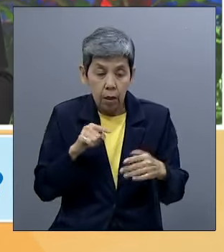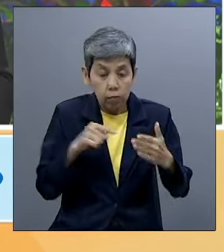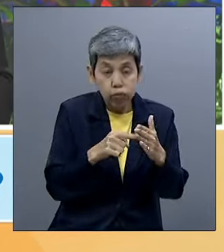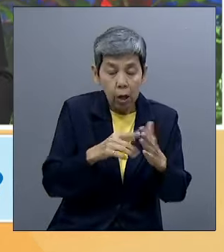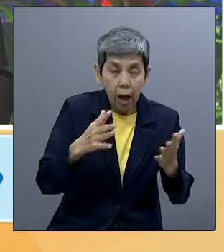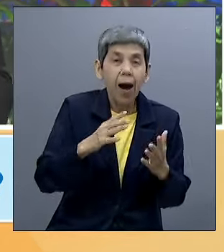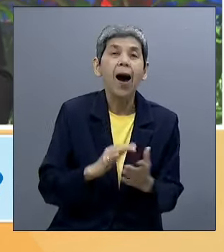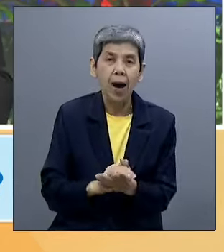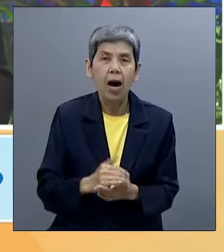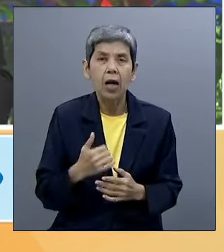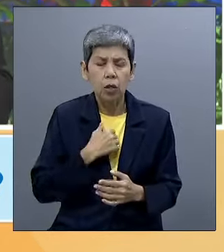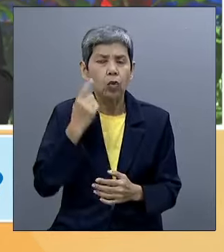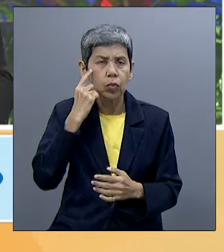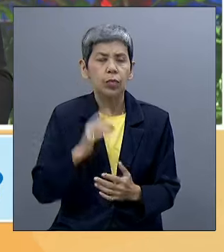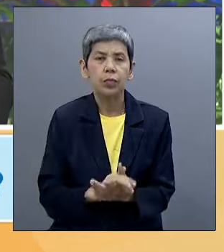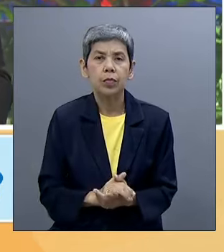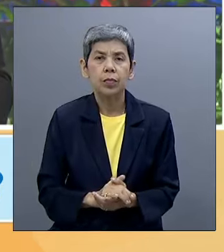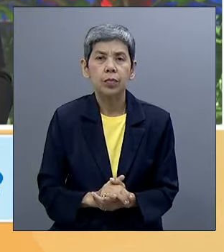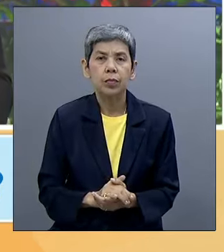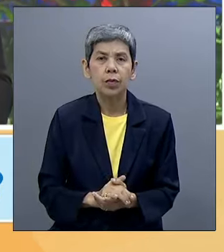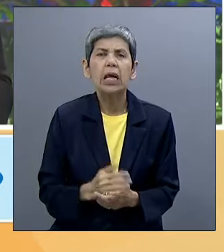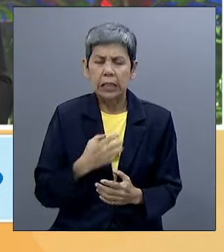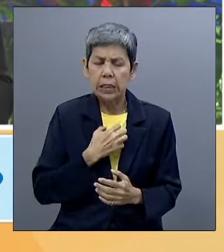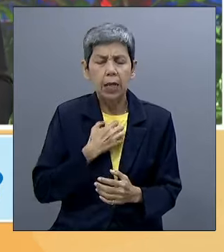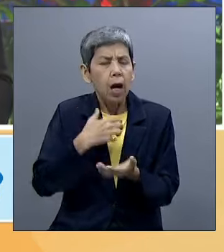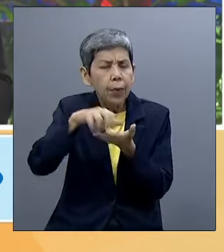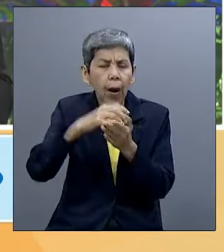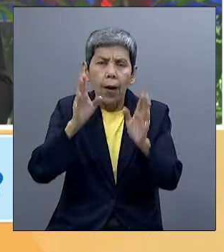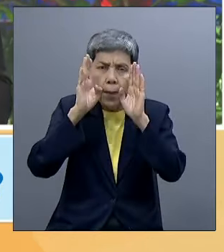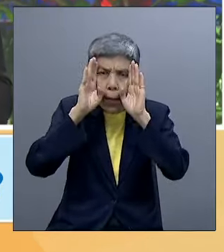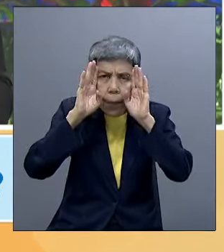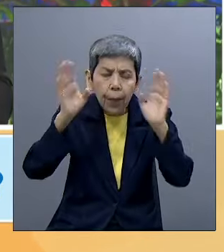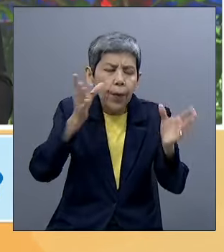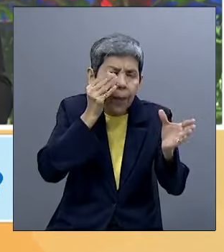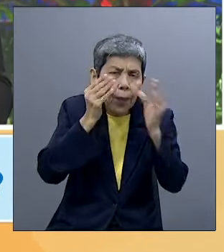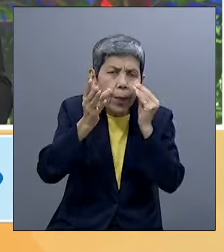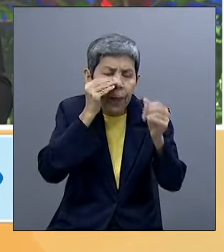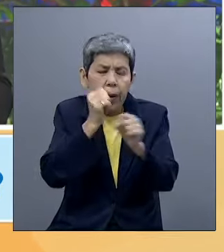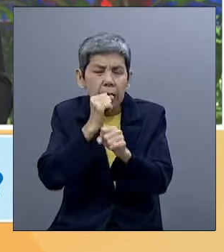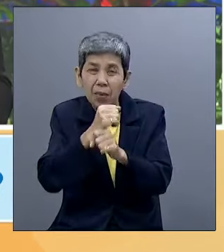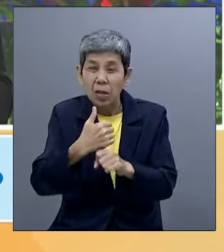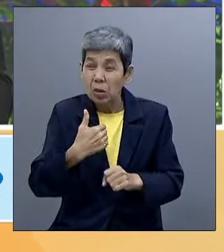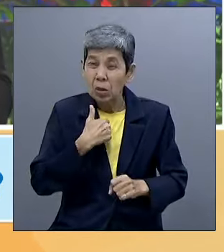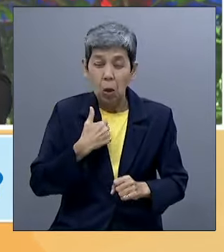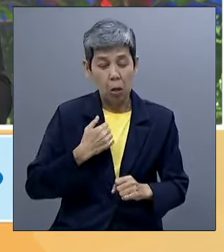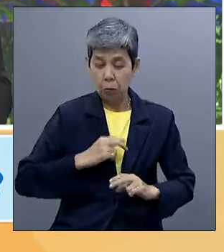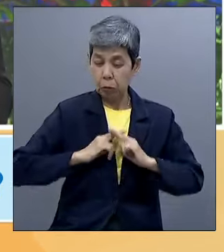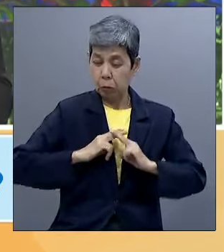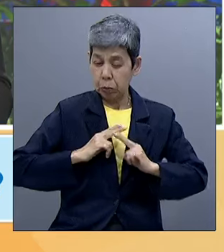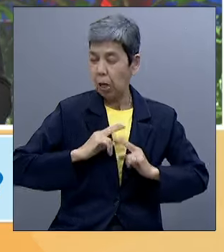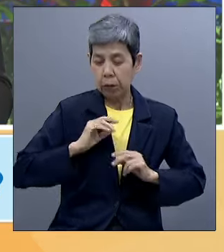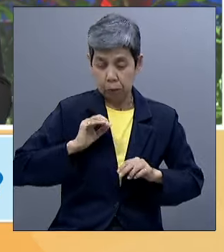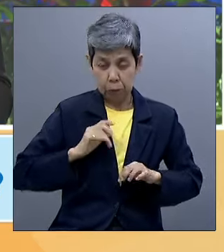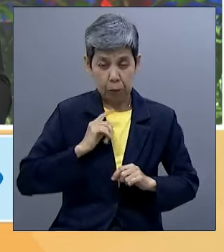เหมือนกันนะ ค่ะ นะครับควรที่จะเรียนรู้มันทั้งสองอย่างแต่อย่างที่บอกครับไม่จำเป็นที่ต้องเป็นแบบผู้สร้างหรือวิศวกรขนาดนั้น